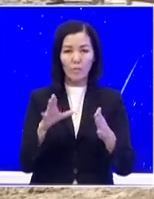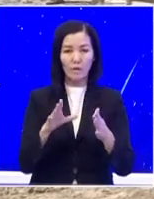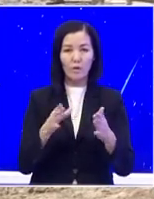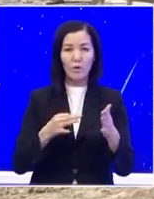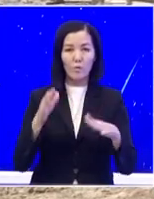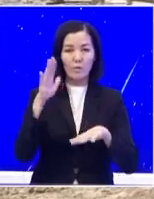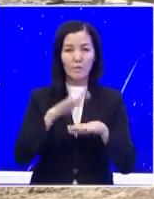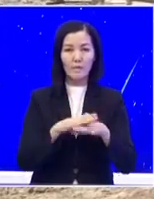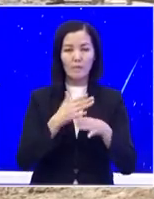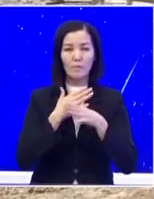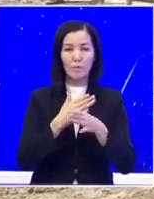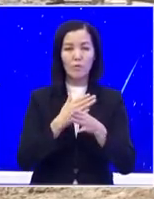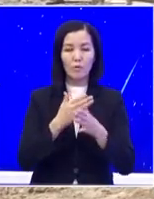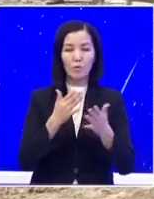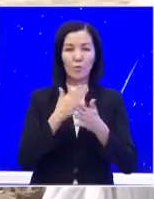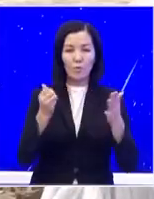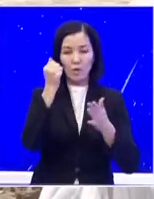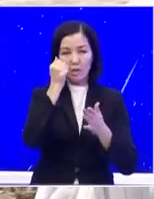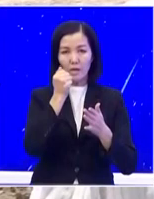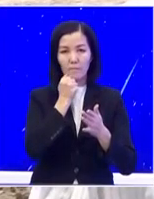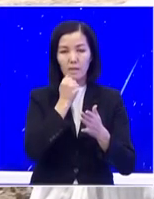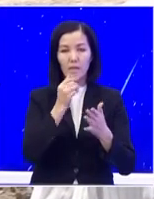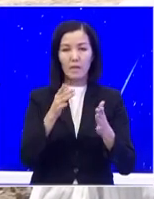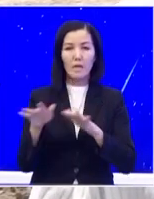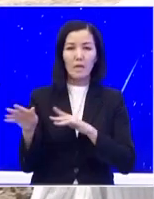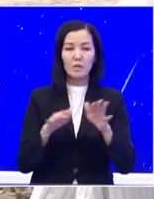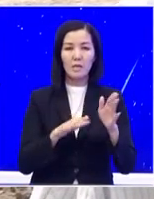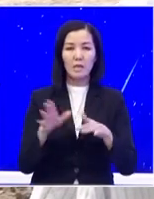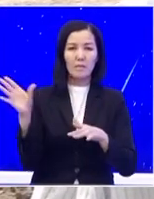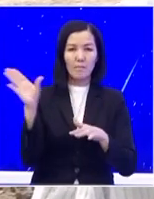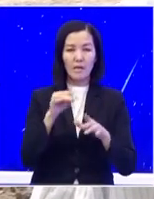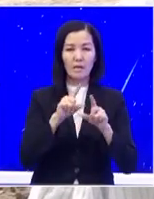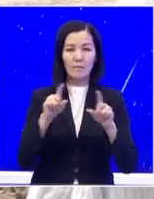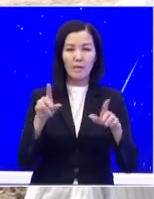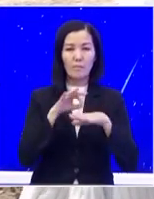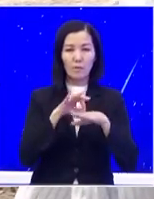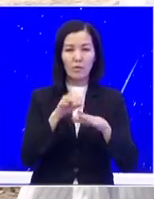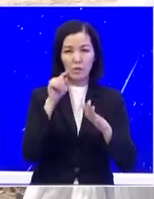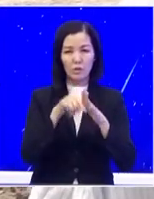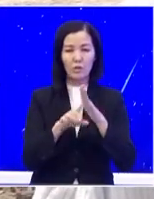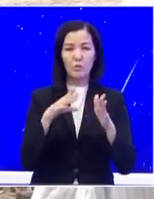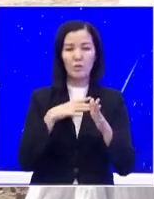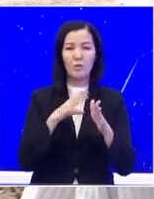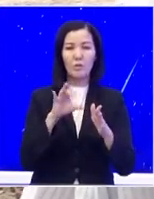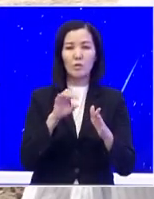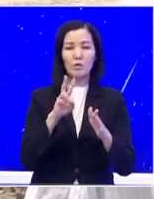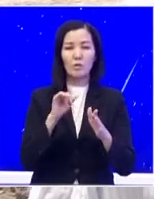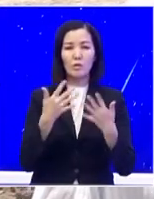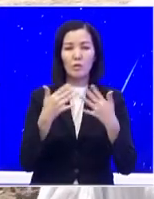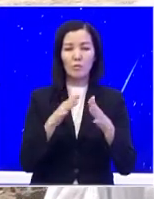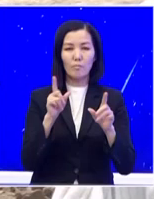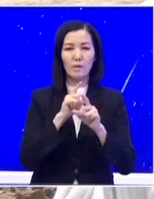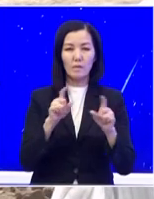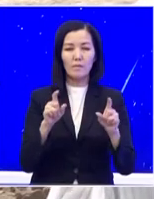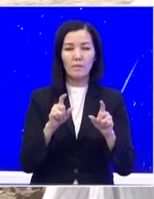әкімінің бастауына көп-көп алғысымыз шексіз. Мына іс-шараның бәрі түгел мектепте өтетін, мына Сұраншы Батыр атындағы орта